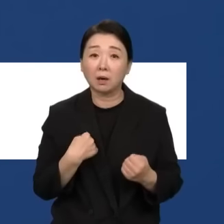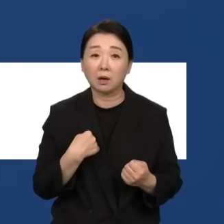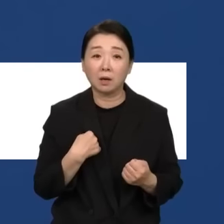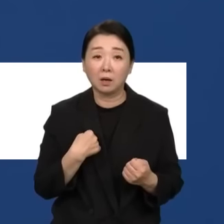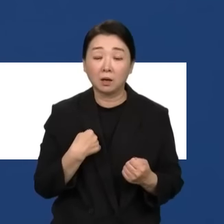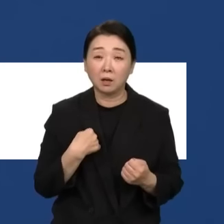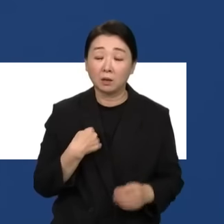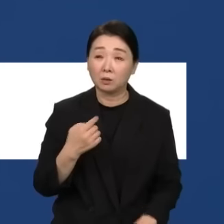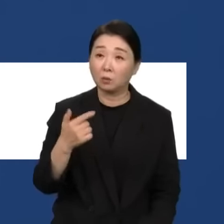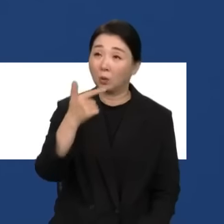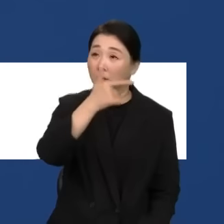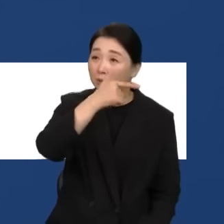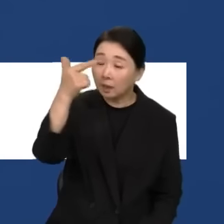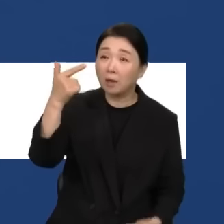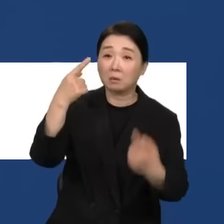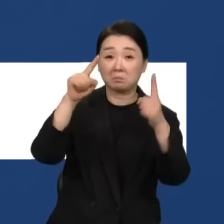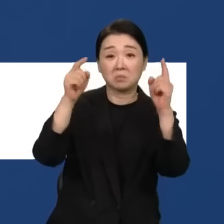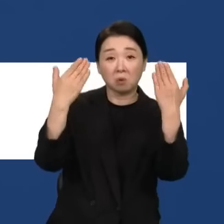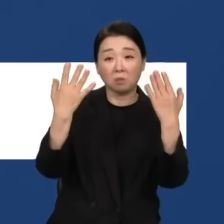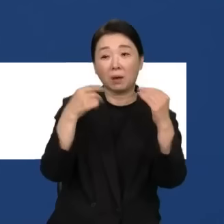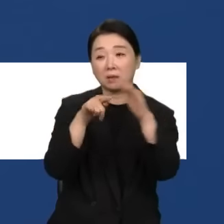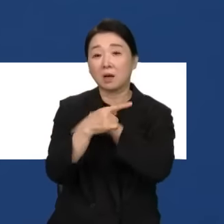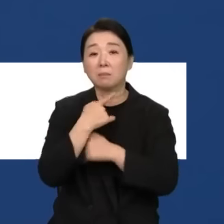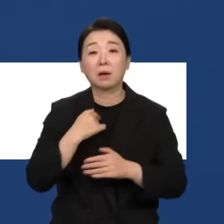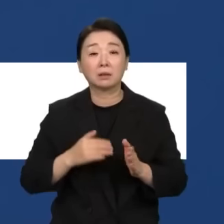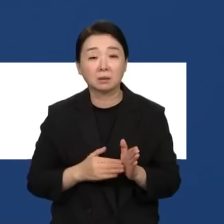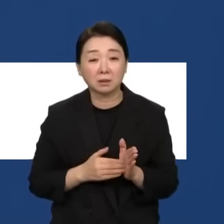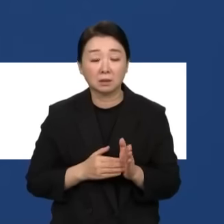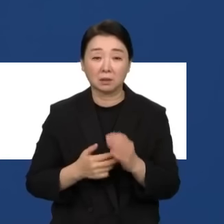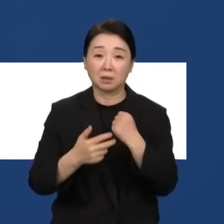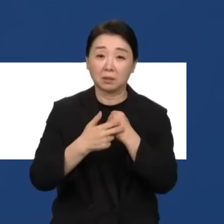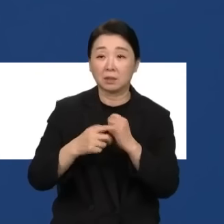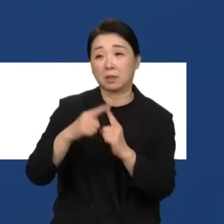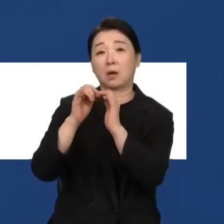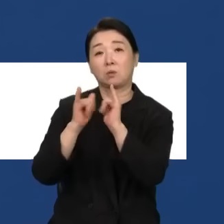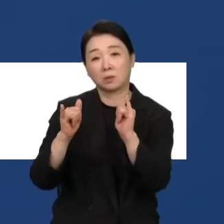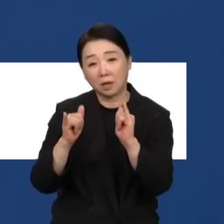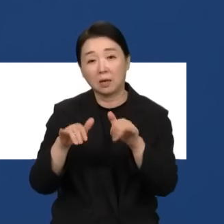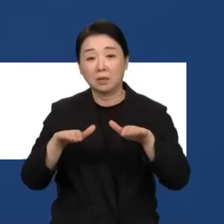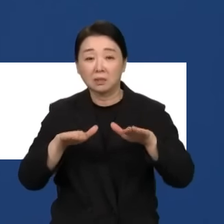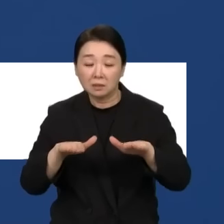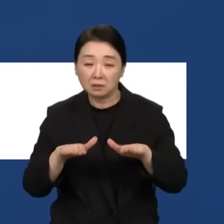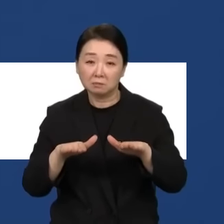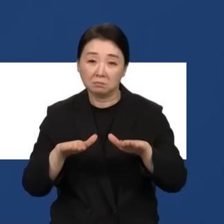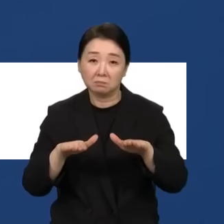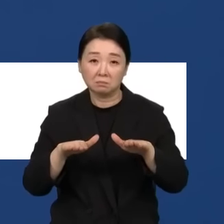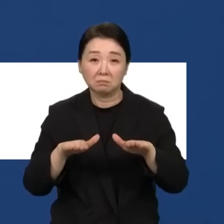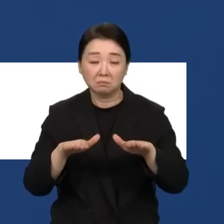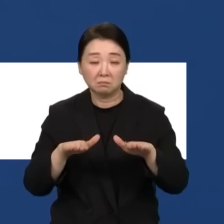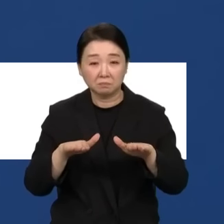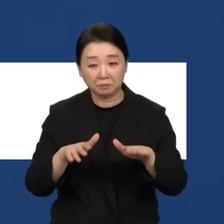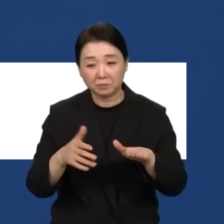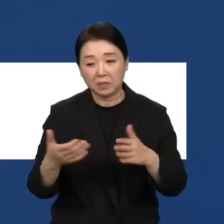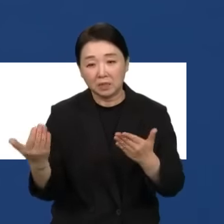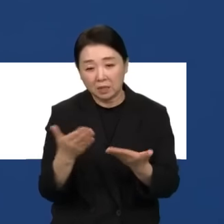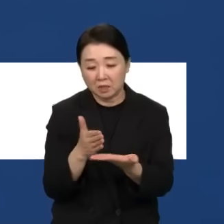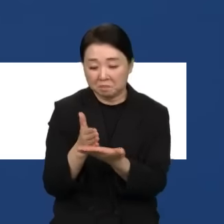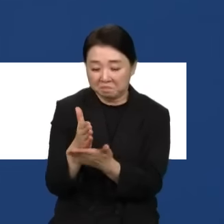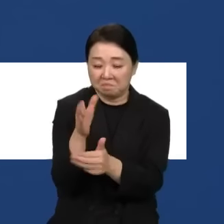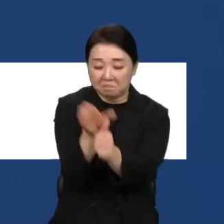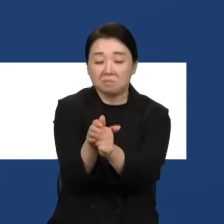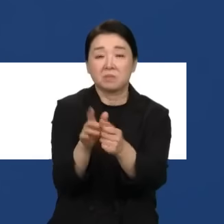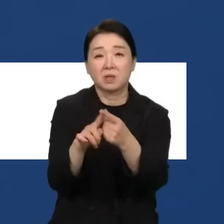급 병원이라 많이 다녀 봤습니다만 의사 간호사분들이 자기의 그 직책에